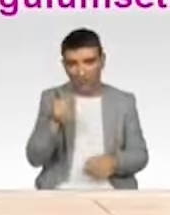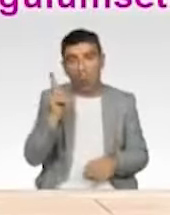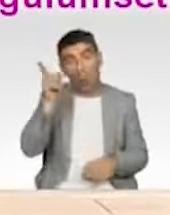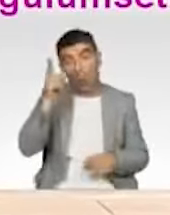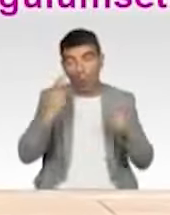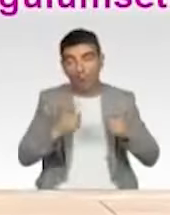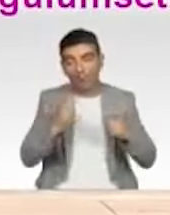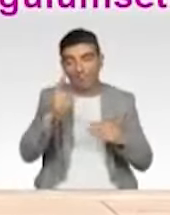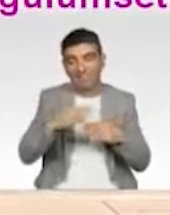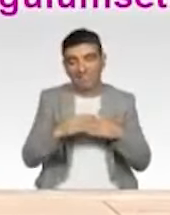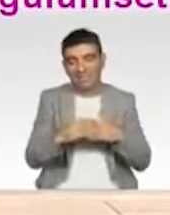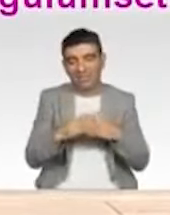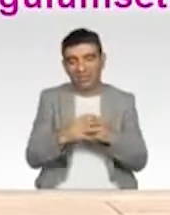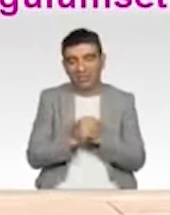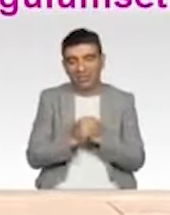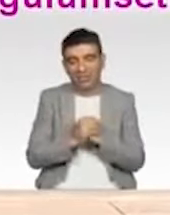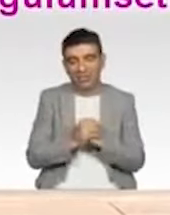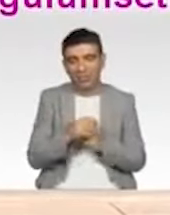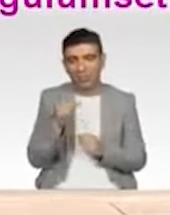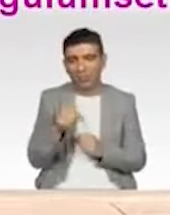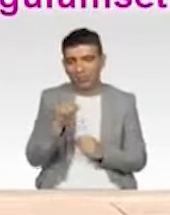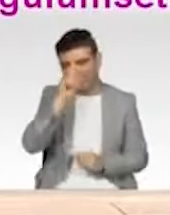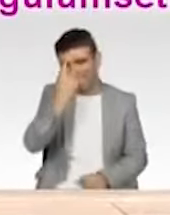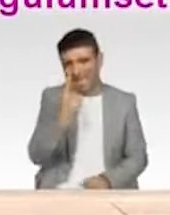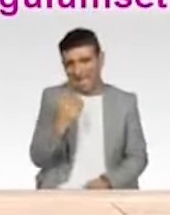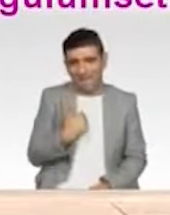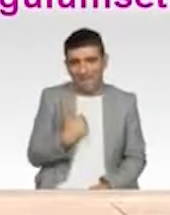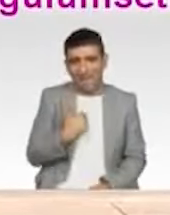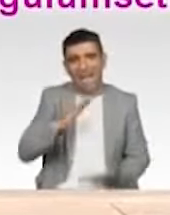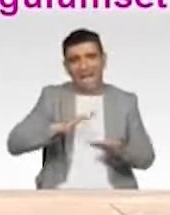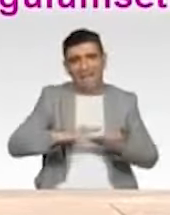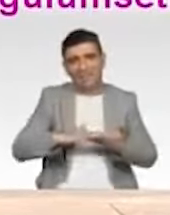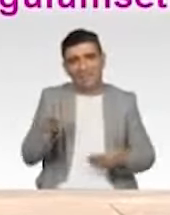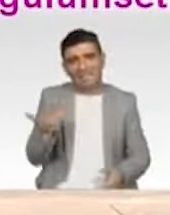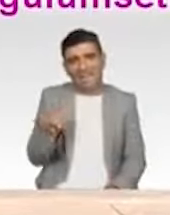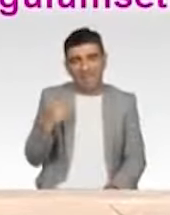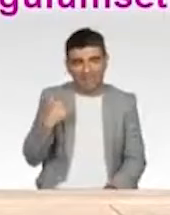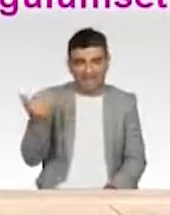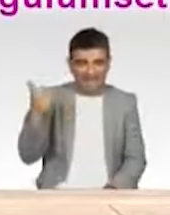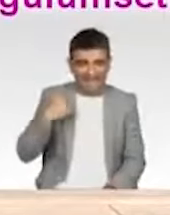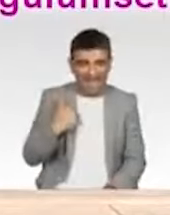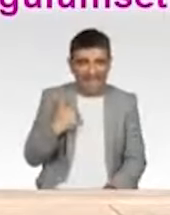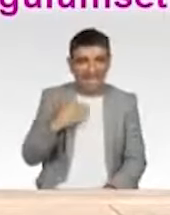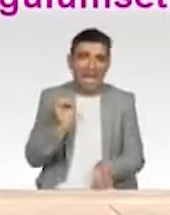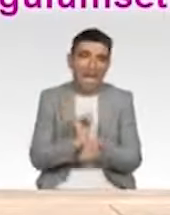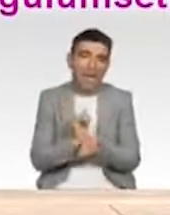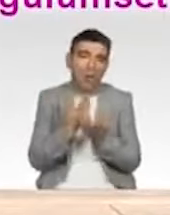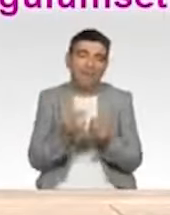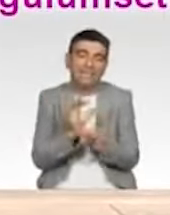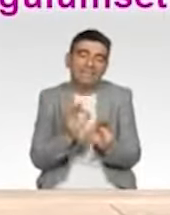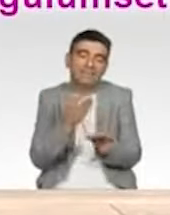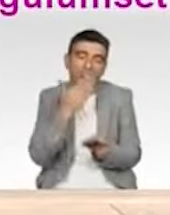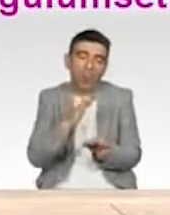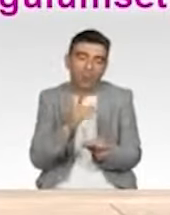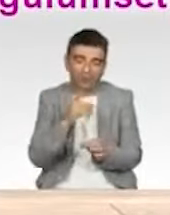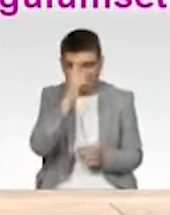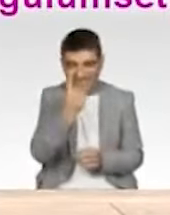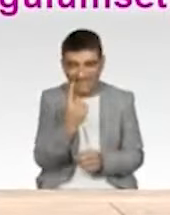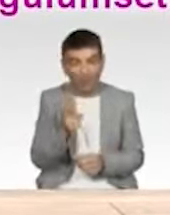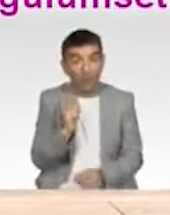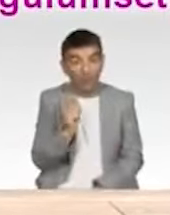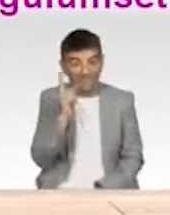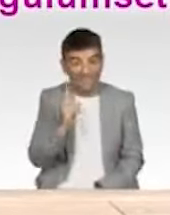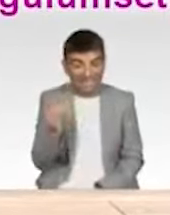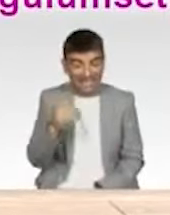yaptınız? Orada. Ha, orada. Orada. Orada. Burada evet. Tektim yani. Tek. Arkadaşlarım yanıma geldi de ama aile olarak kimsem yoktu burada. Zorlandın